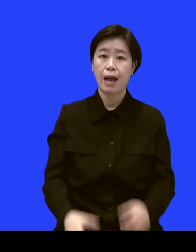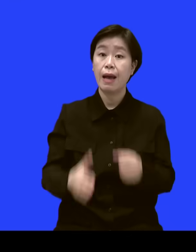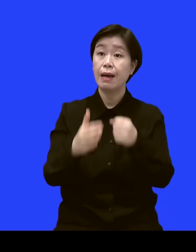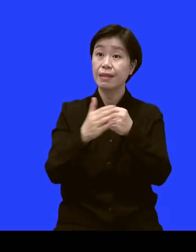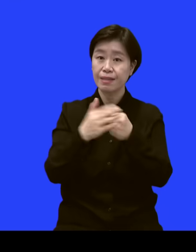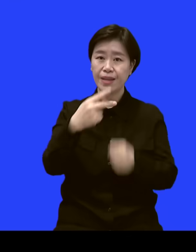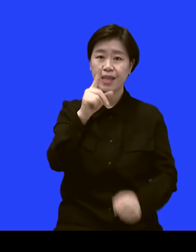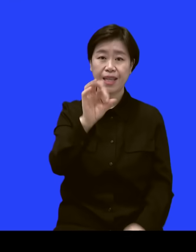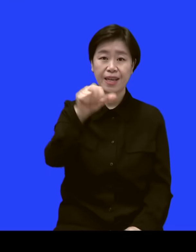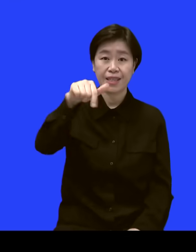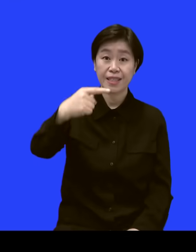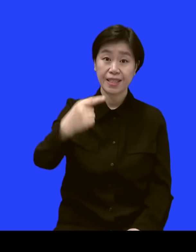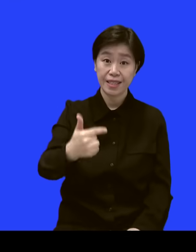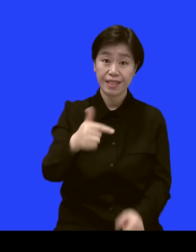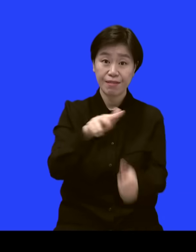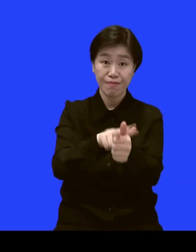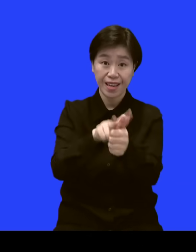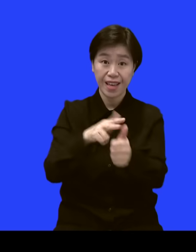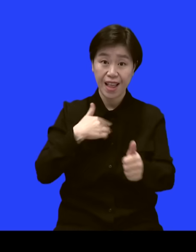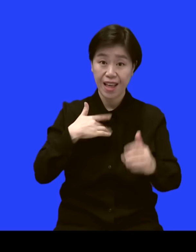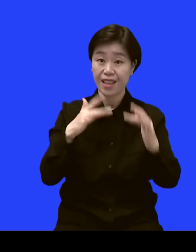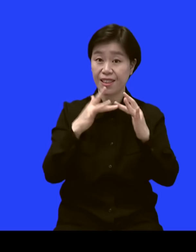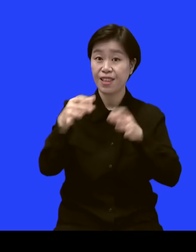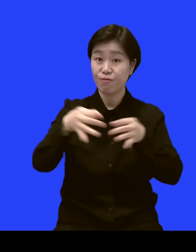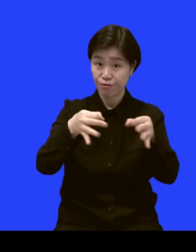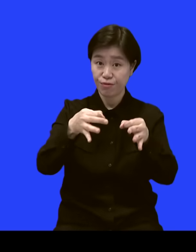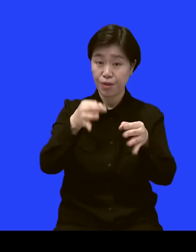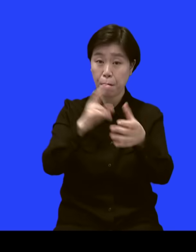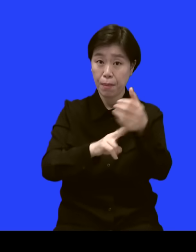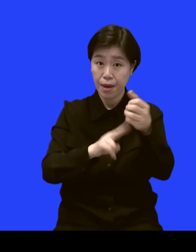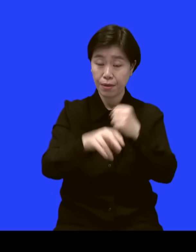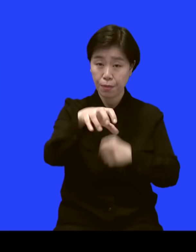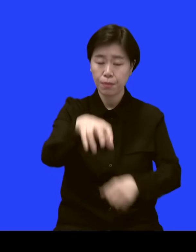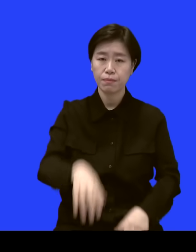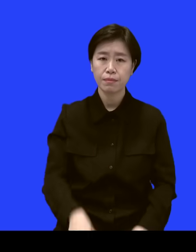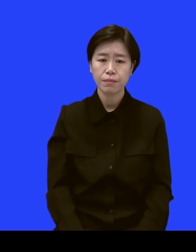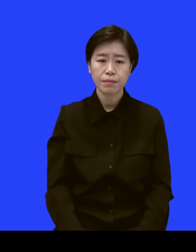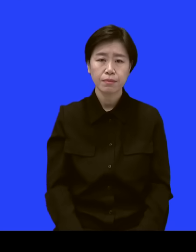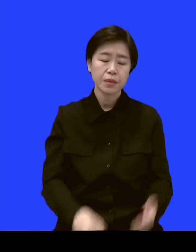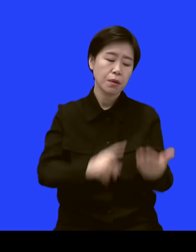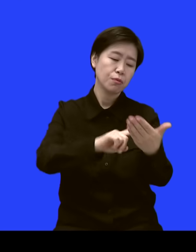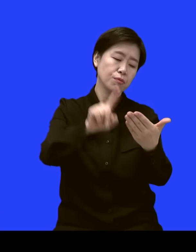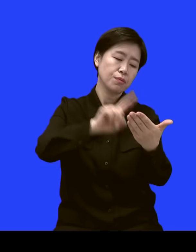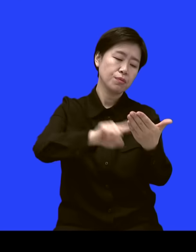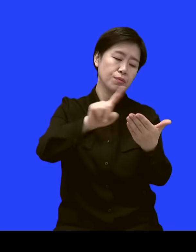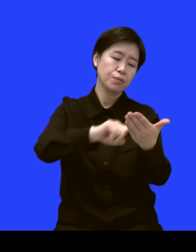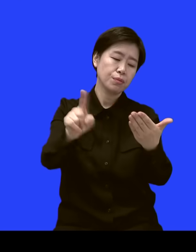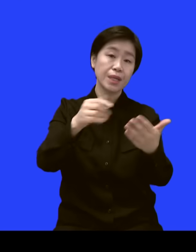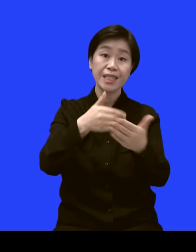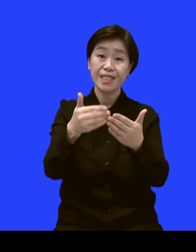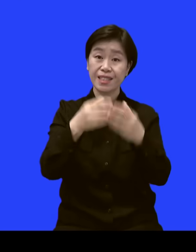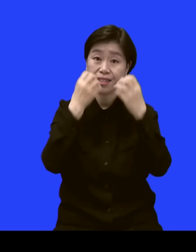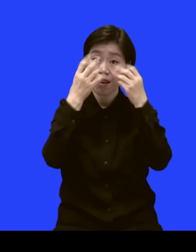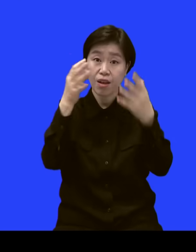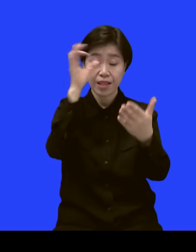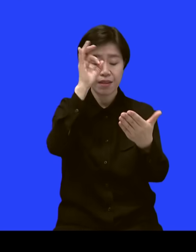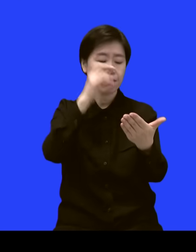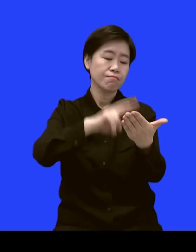당근이라는 중고거래 앱이 있잖아요. 거기서 이제 그림을 찾기 시작해요. 그러면서